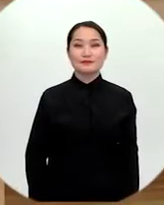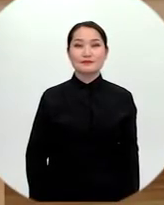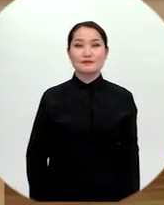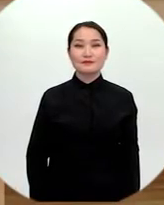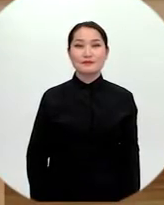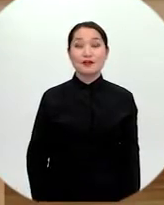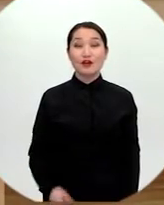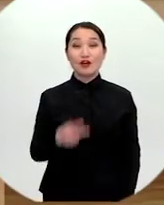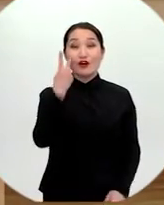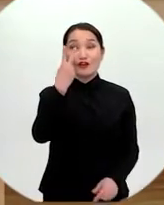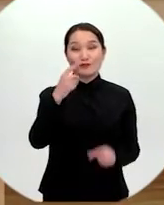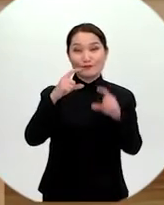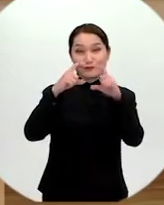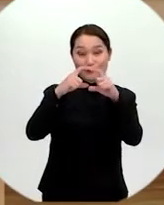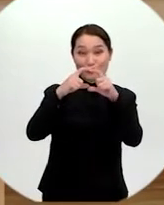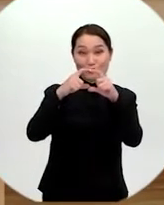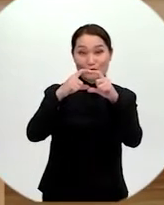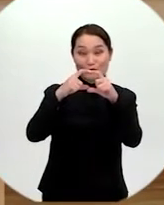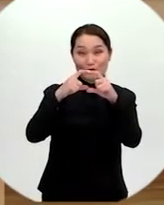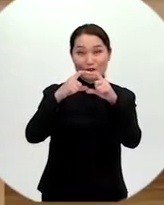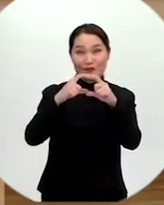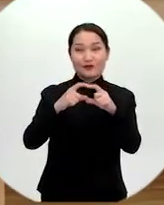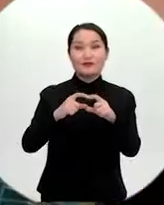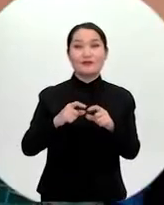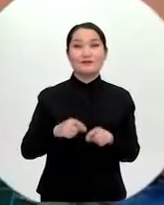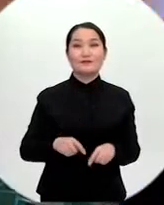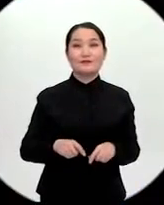За хоёр тал дугуй төрсөн ойлын миний яг ижил хэмжээтэй ингээд нуглаад